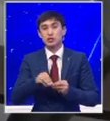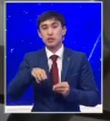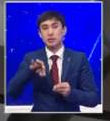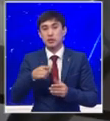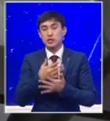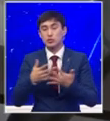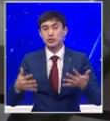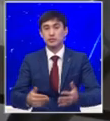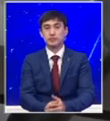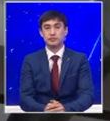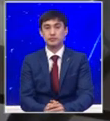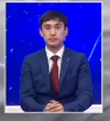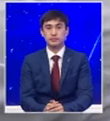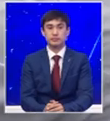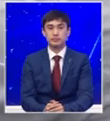и прочее.